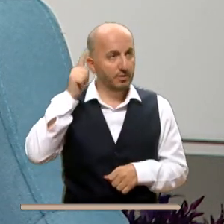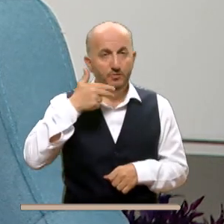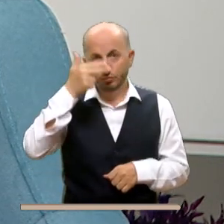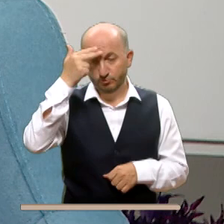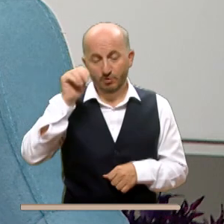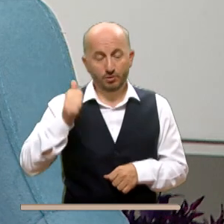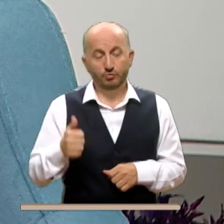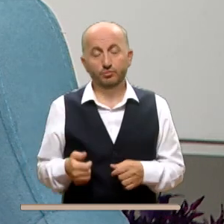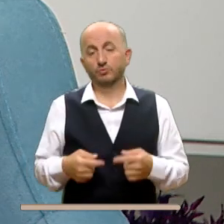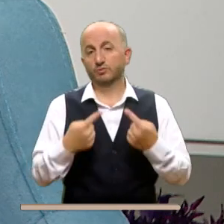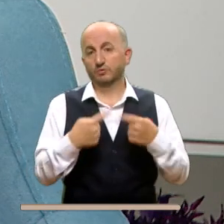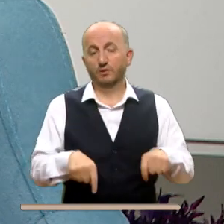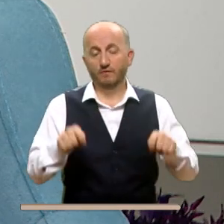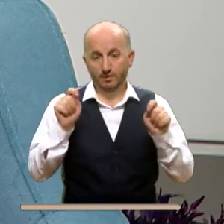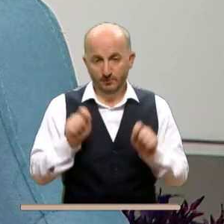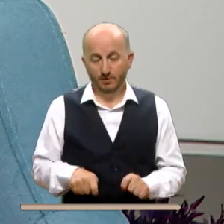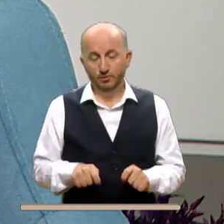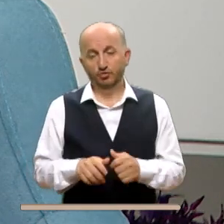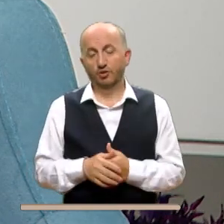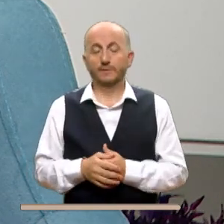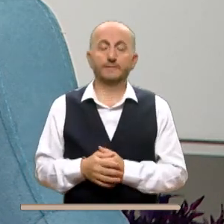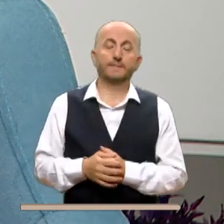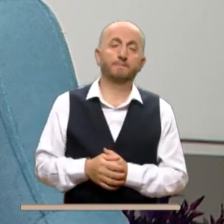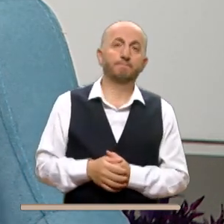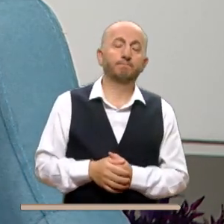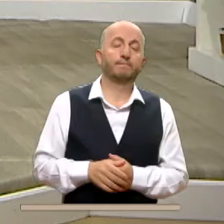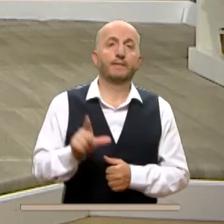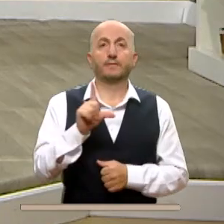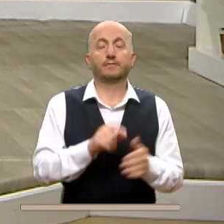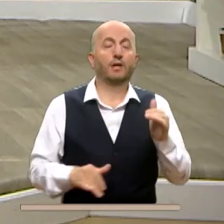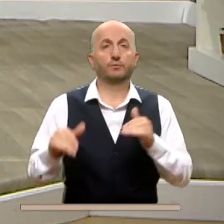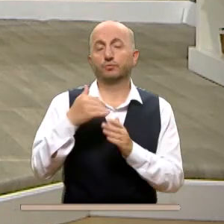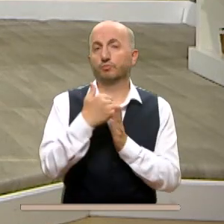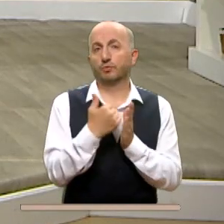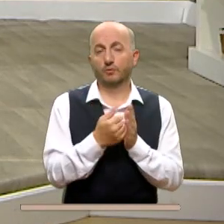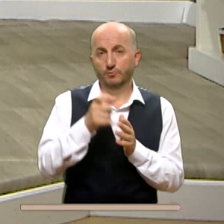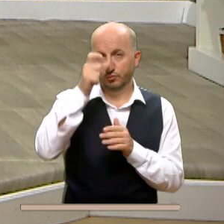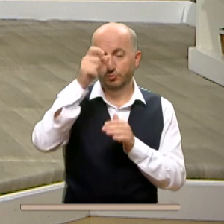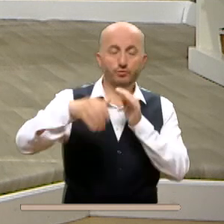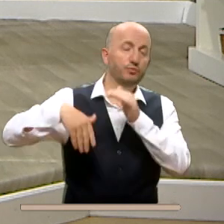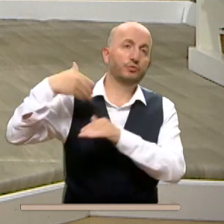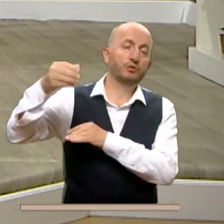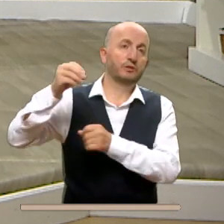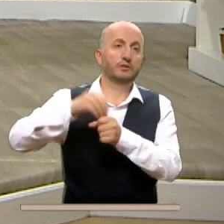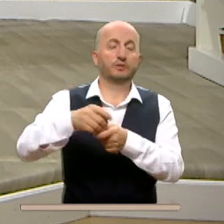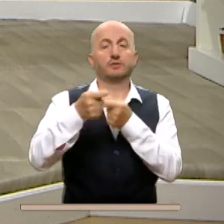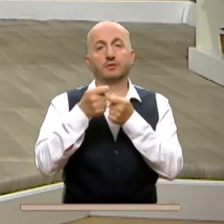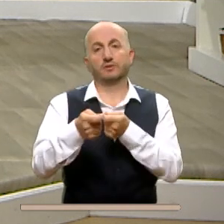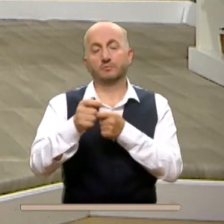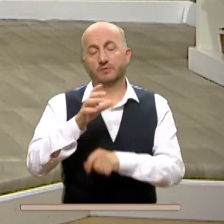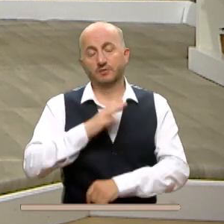biz sınavlarımızı gerçekleştireceğiz. Ona da değinelim bir hocam. Lisansüstü programlarınızda yurt dışı için de eğitimleriniz var